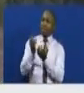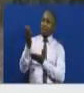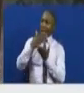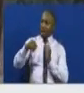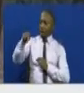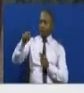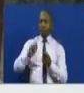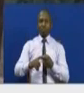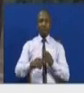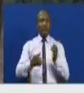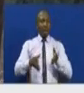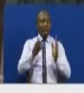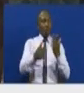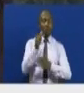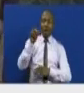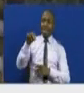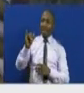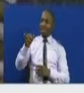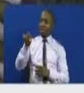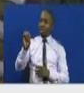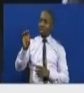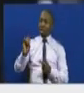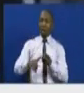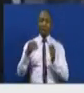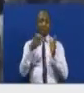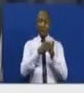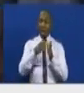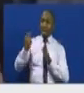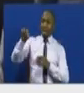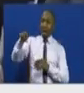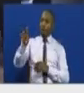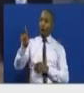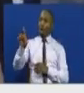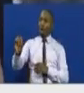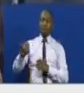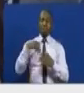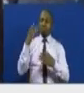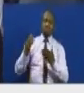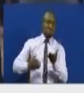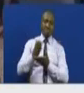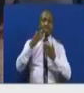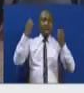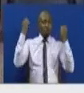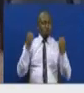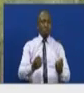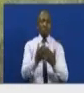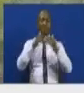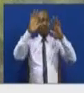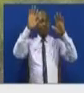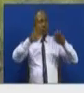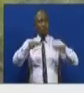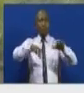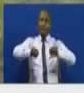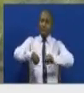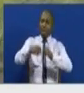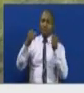kutoka Nyanchenche wilayani Sengerema hadi Nyangwale mkoani Geita nayo haipitiki baada ya mvua kuharibu miundombinu yake. Kwa sasa